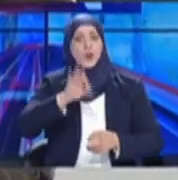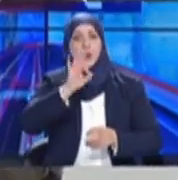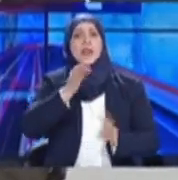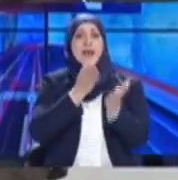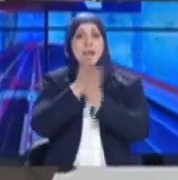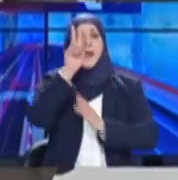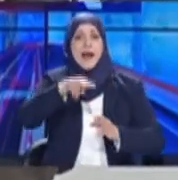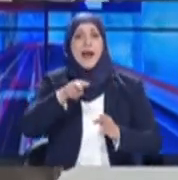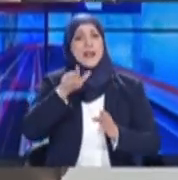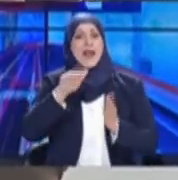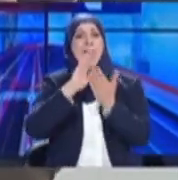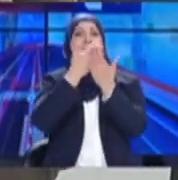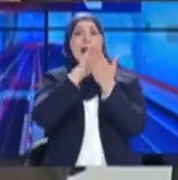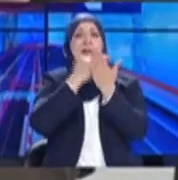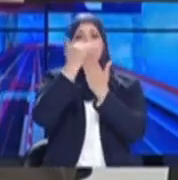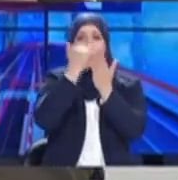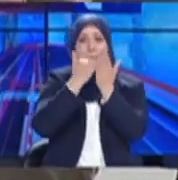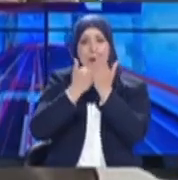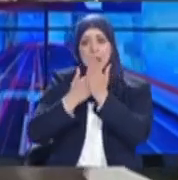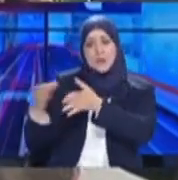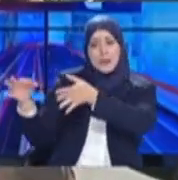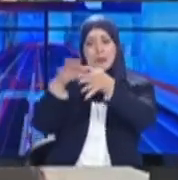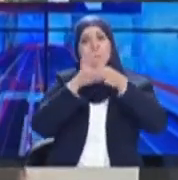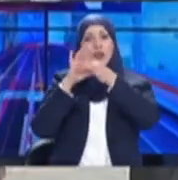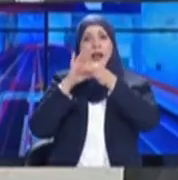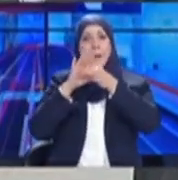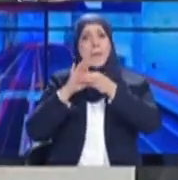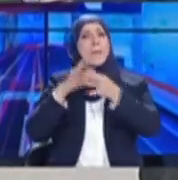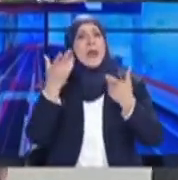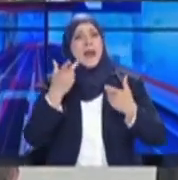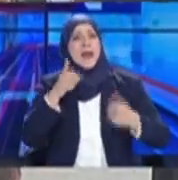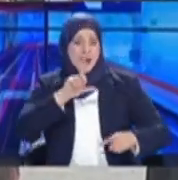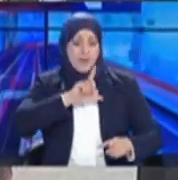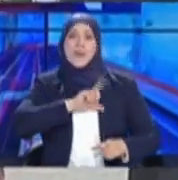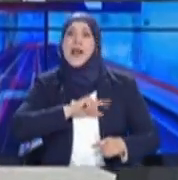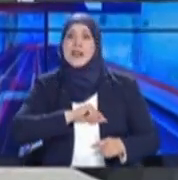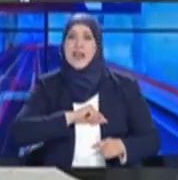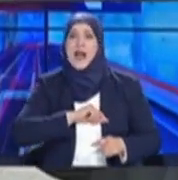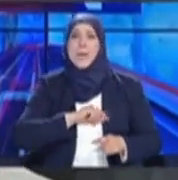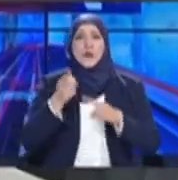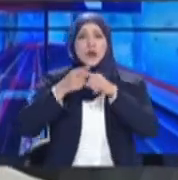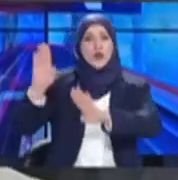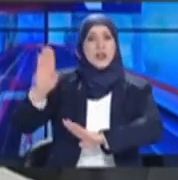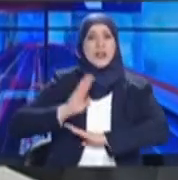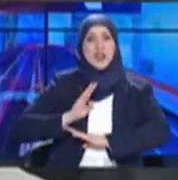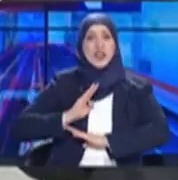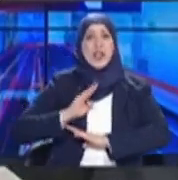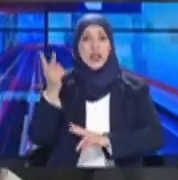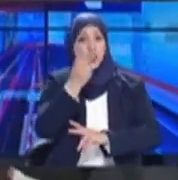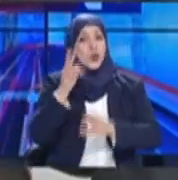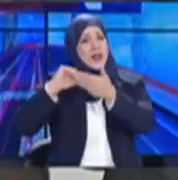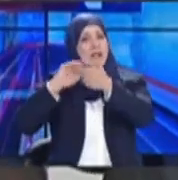اه برمجه المشتركه بين الوحدات الامنيه ووحدات الحرس الوطني وحدات الجيش الوطني اغتيال هذه